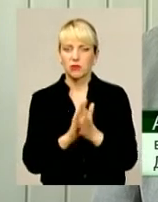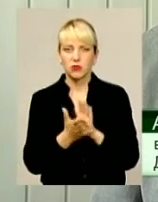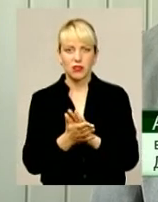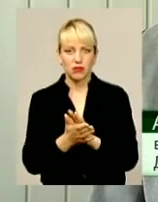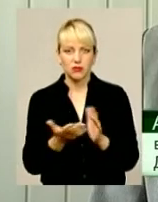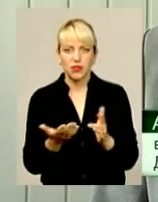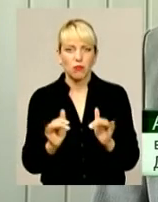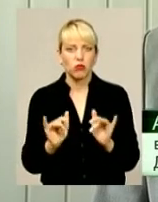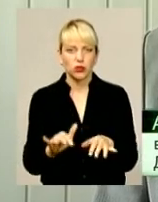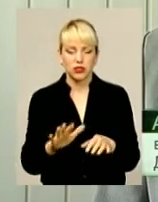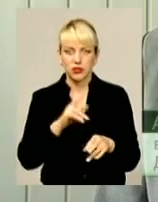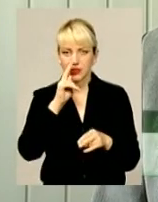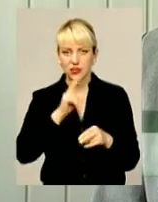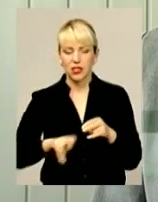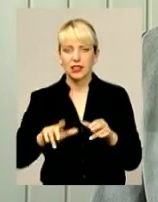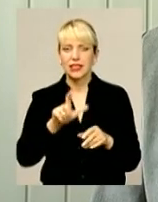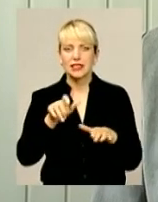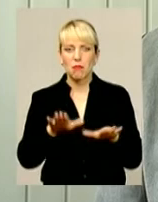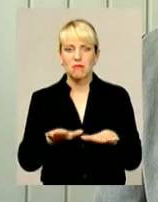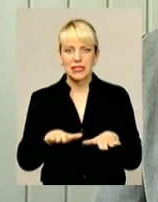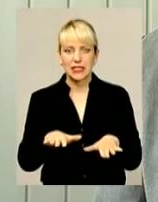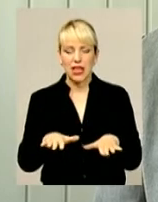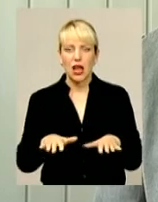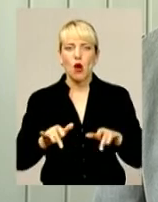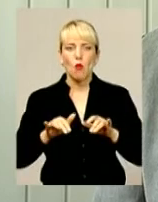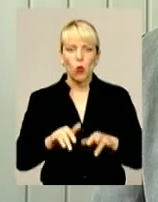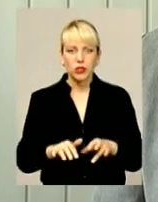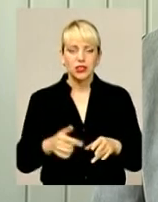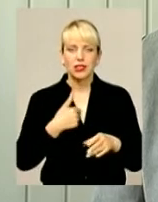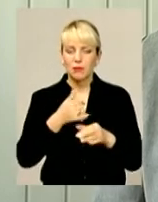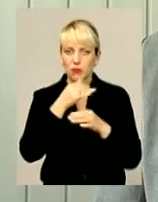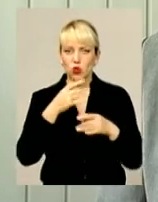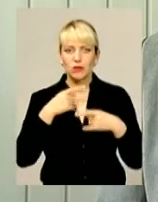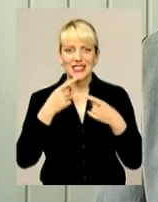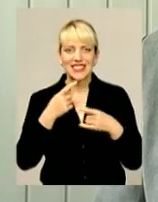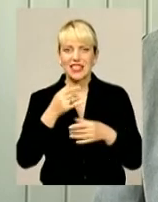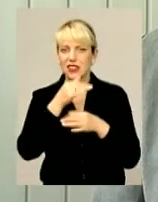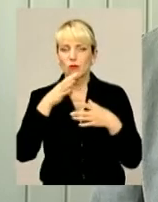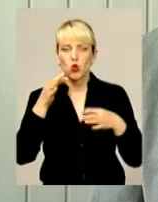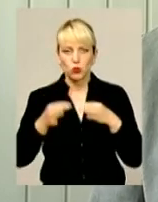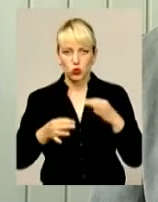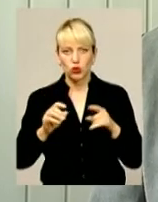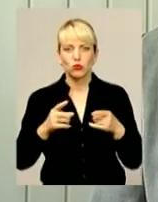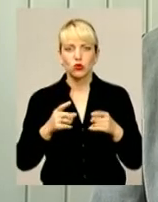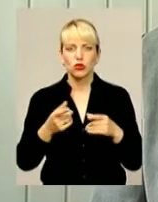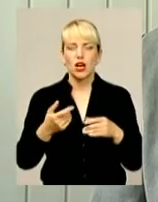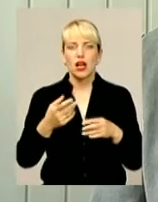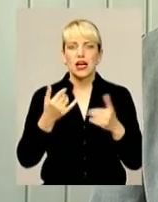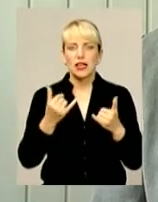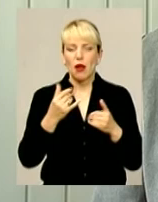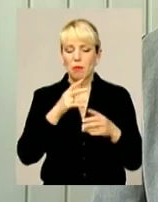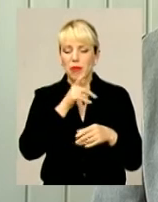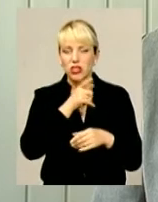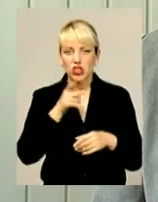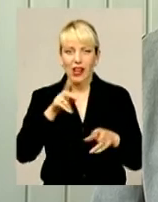зникла з місця події, ми не можемо сказати і судити. Через те, що безпосередньо час